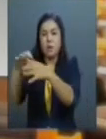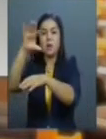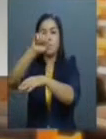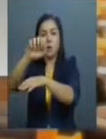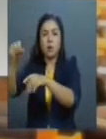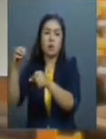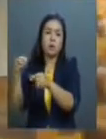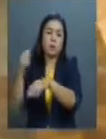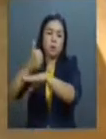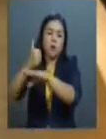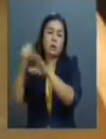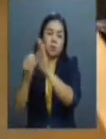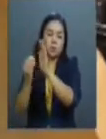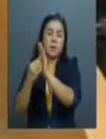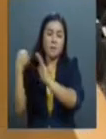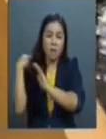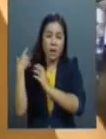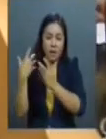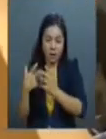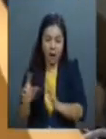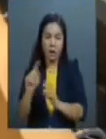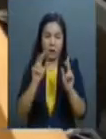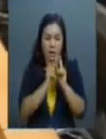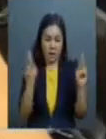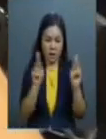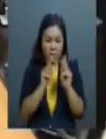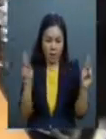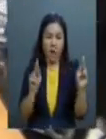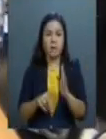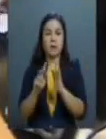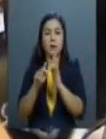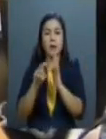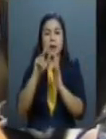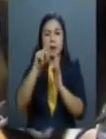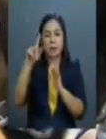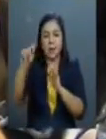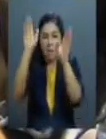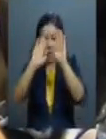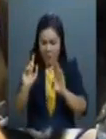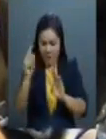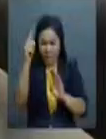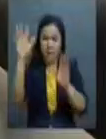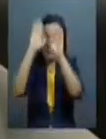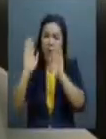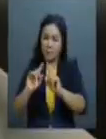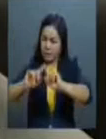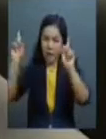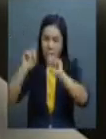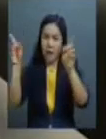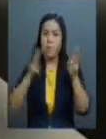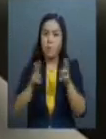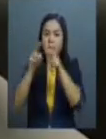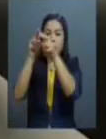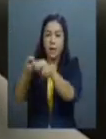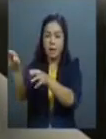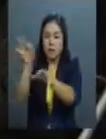ครแต่สำหรับคณะกรรมการประชาคมเขตตามร่างกฎหมายจะมีที่มาต่างออกไปคือเลือกกันเองและแต่